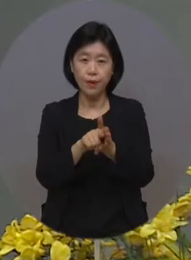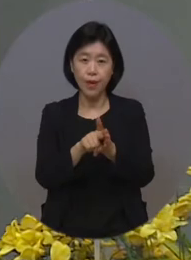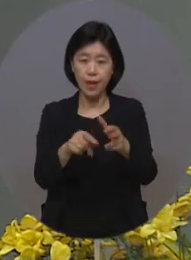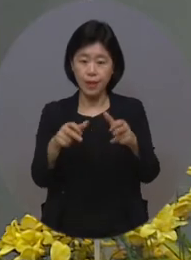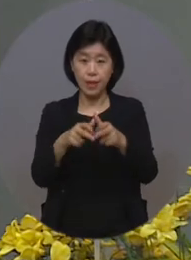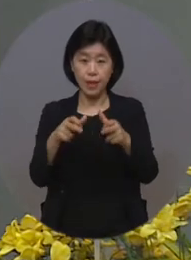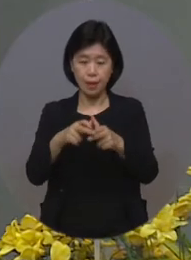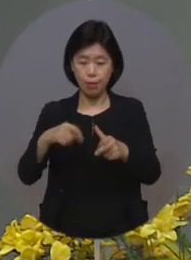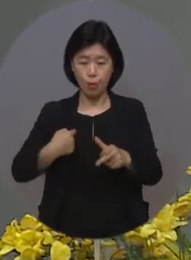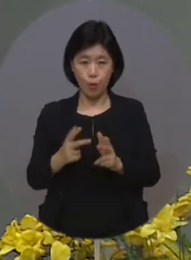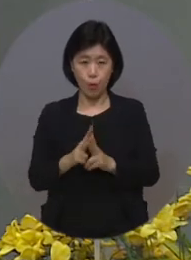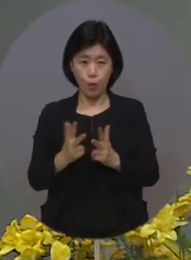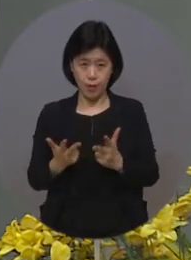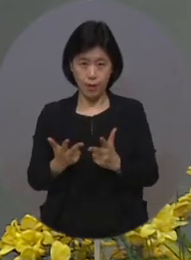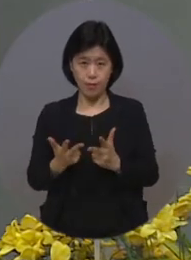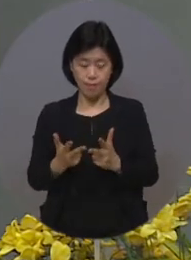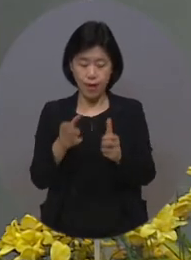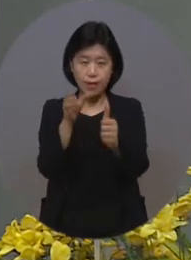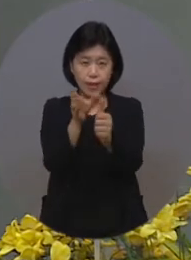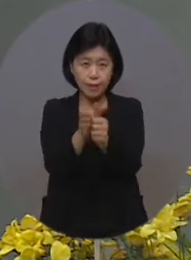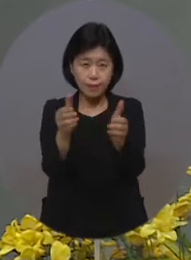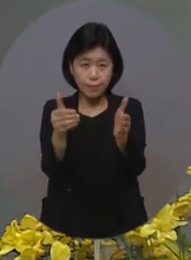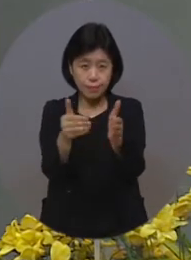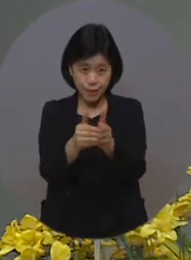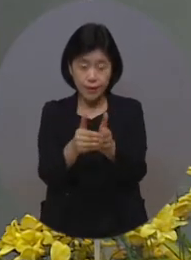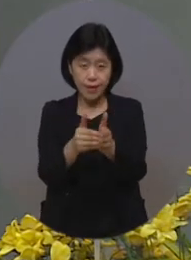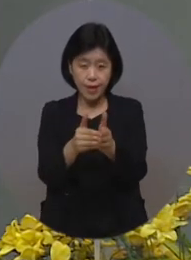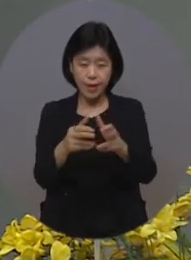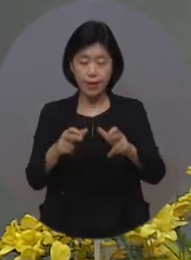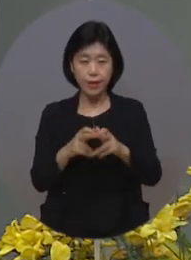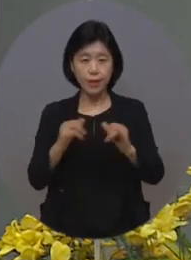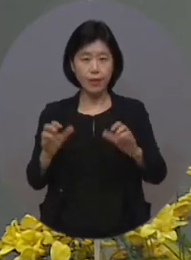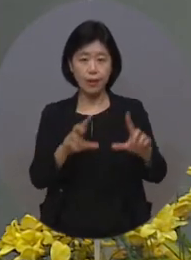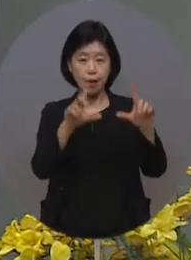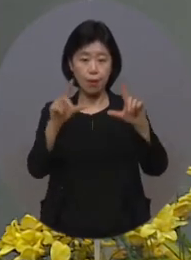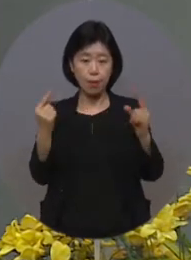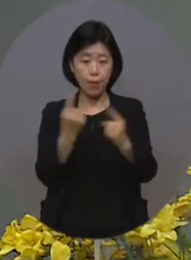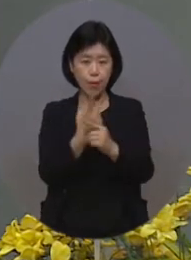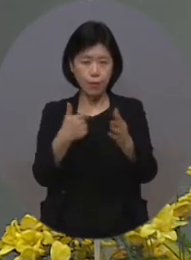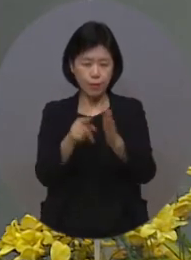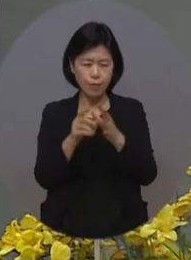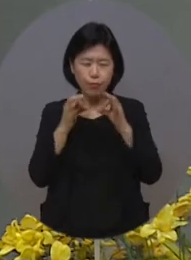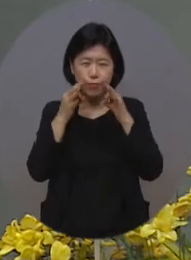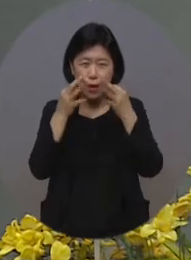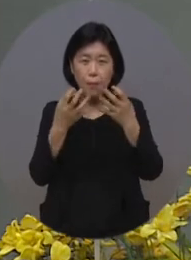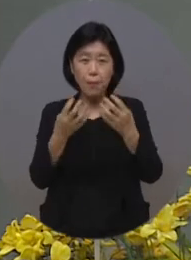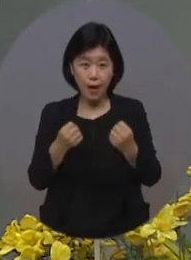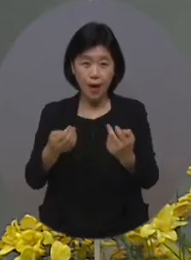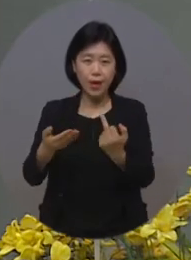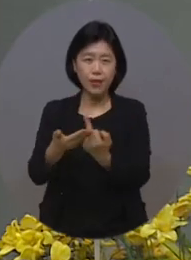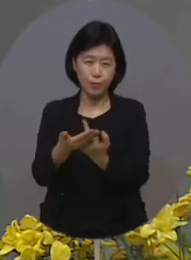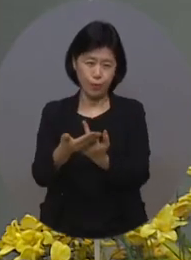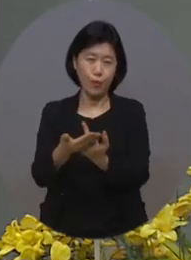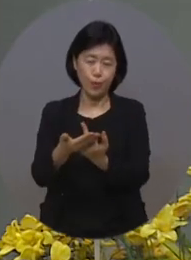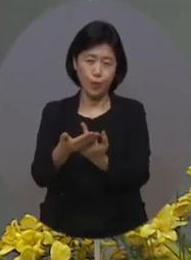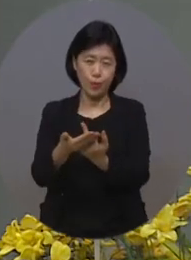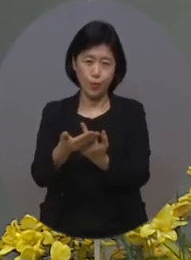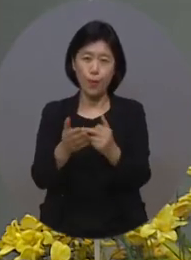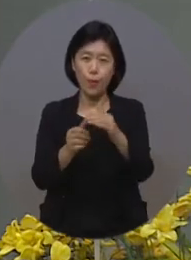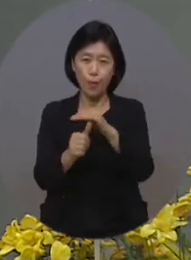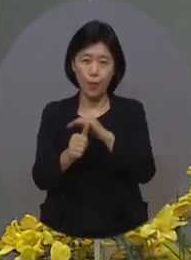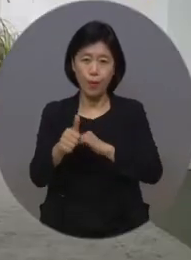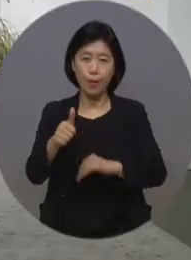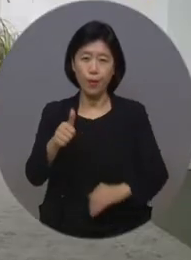자기네 삶의 변화를 주신 분을 오늘 모셨습니다 바로 제주도의 우리 원 10g 산입 수제 보셨습니다